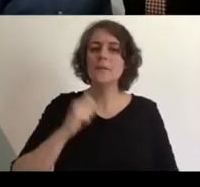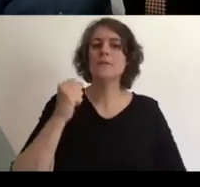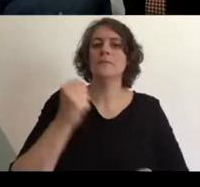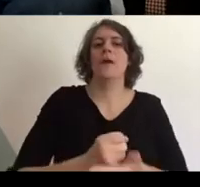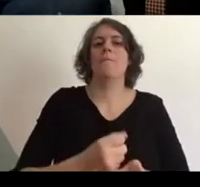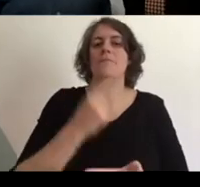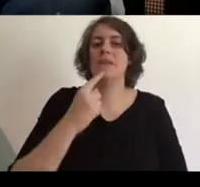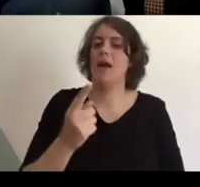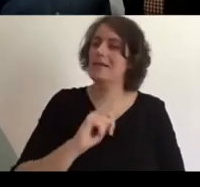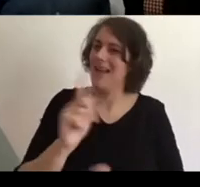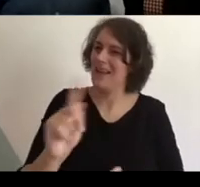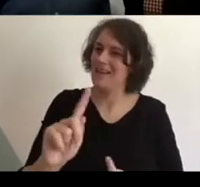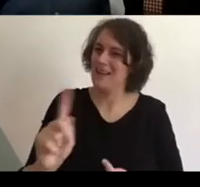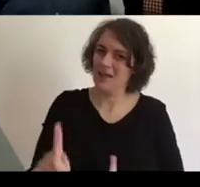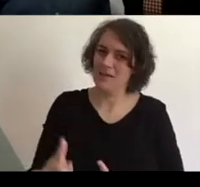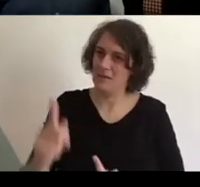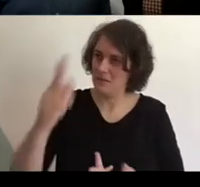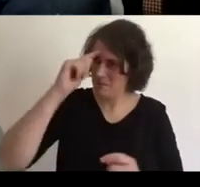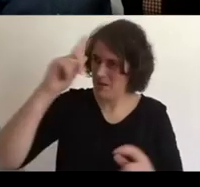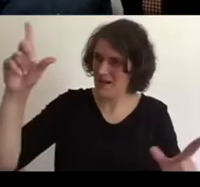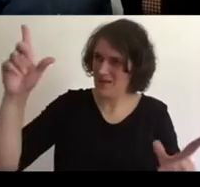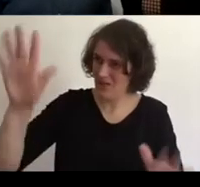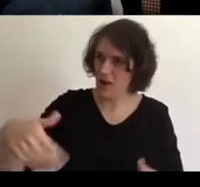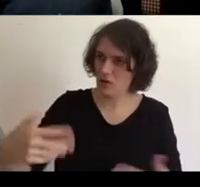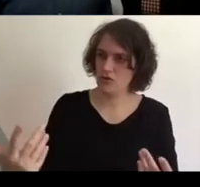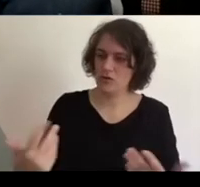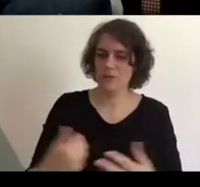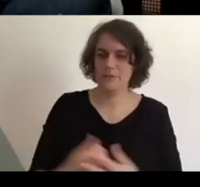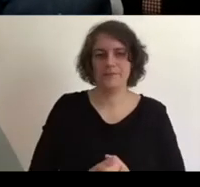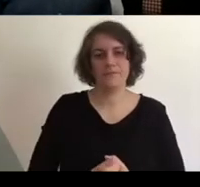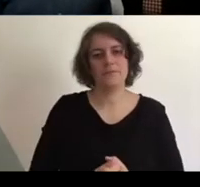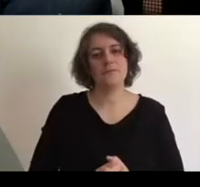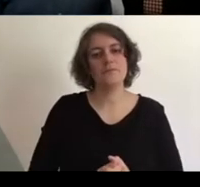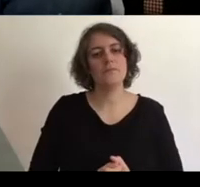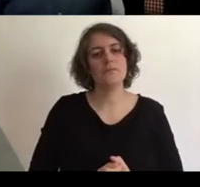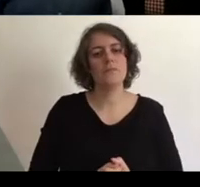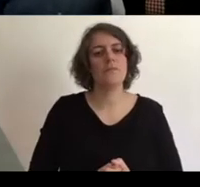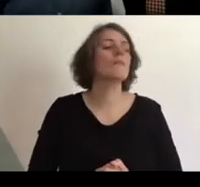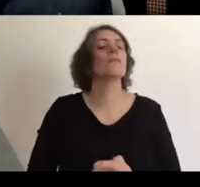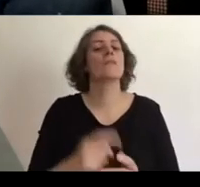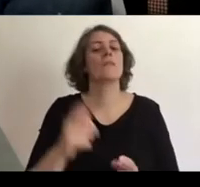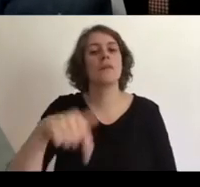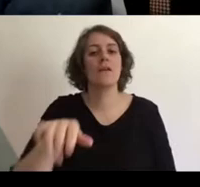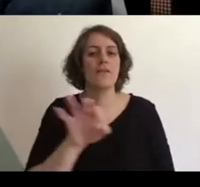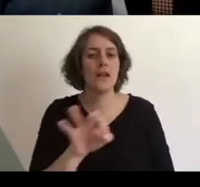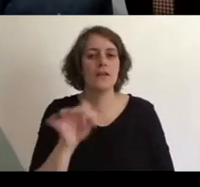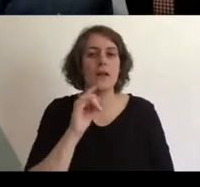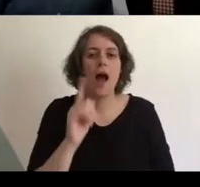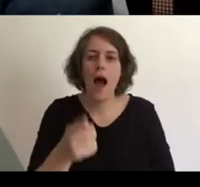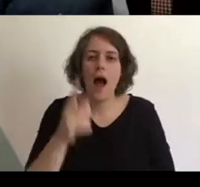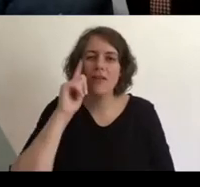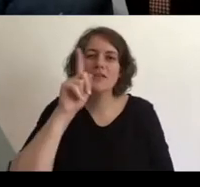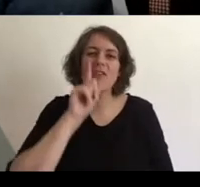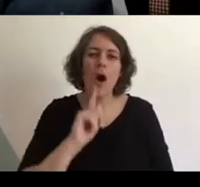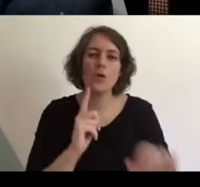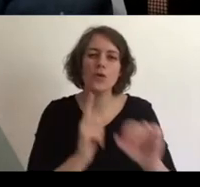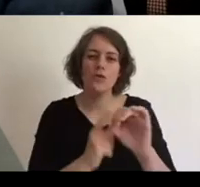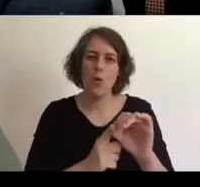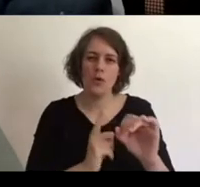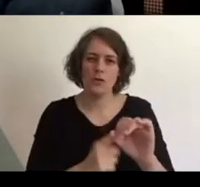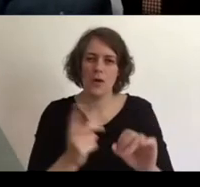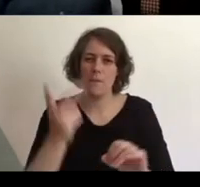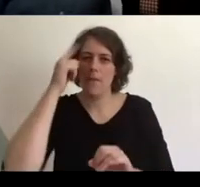erinnert mich jetzt aber auch an die Frauenquote. Das ist jetzt gerade einfach nur eine Assoziation. Bist du dann auch gegen die